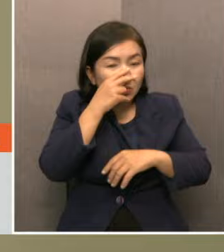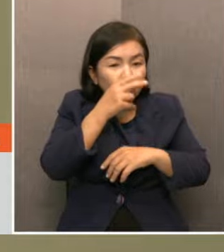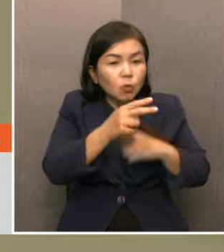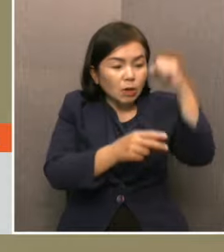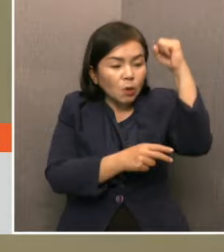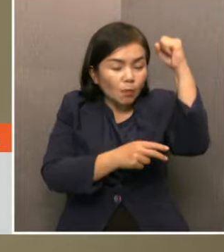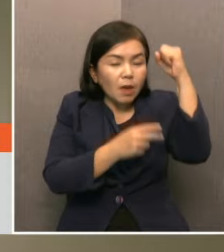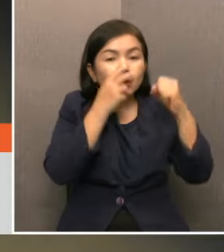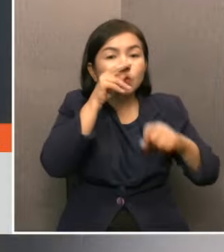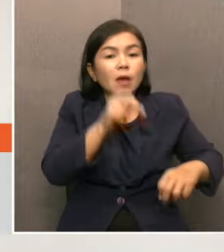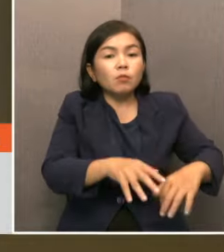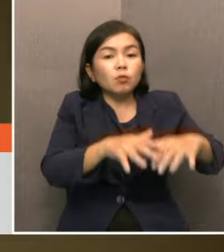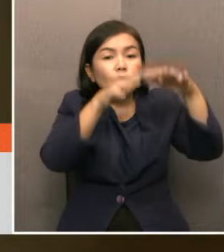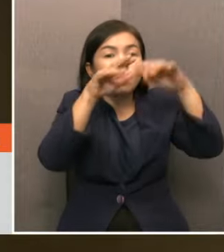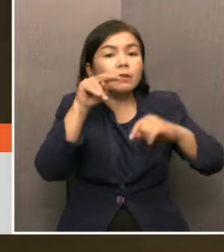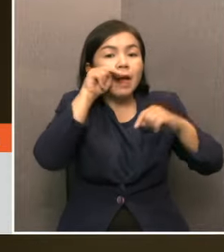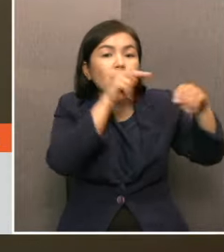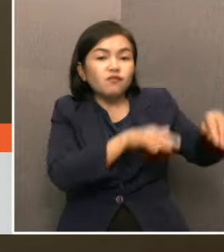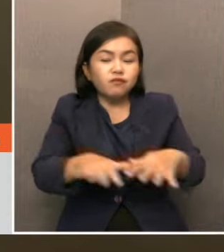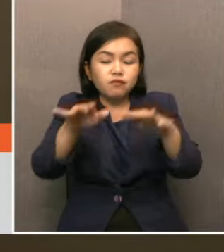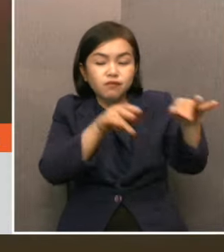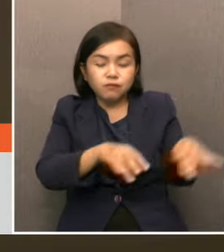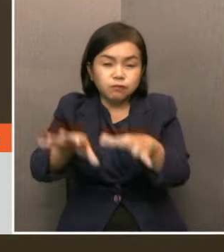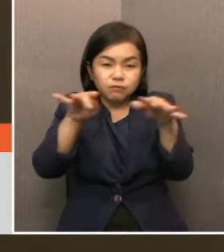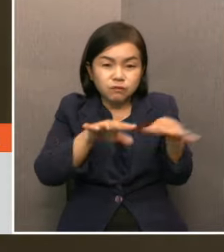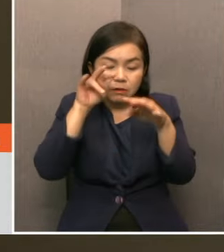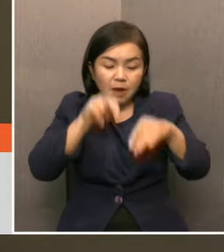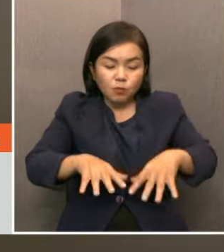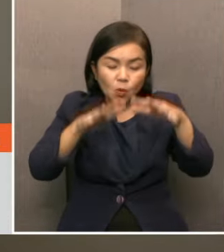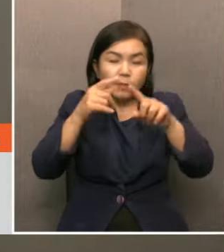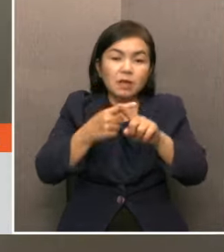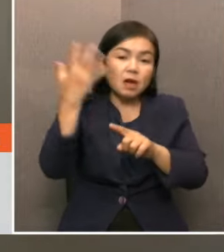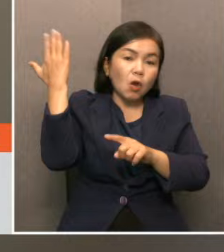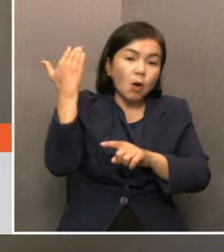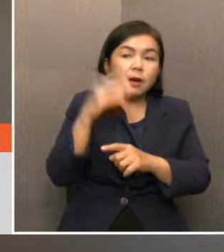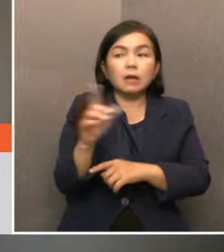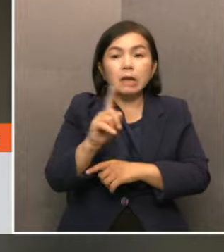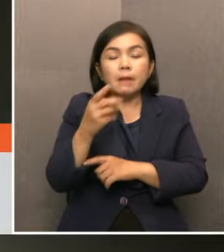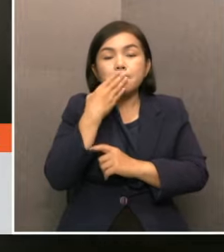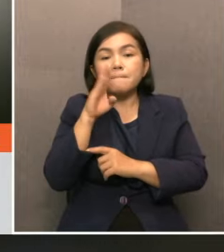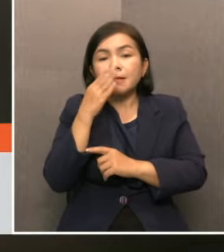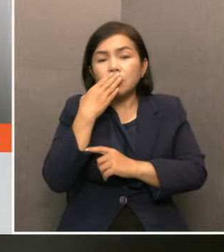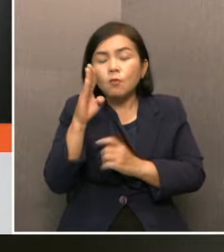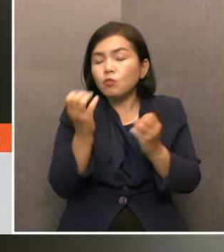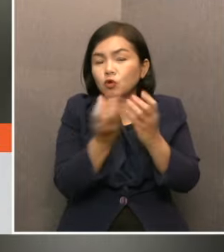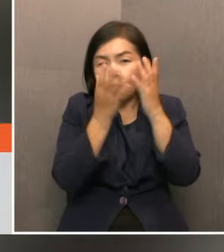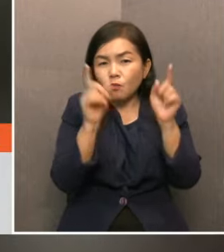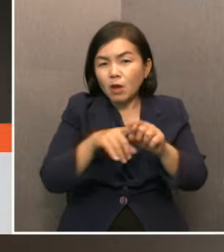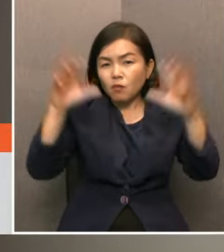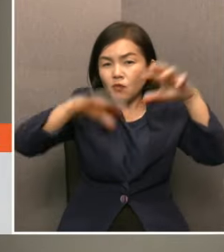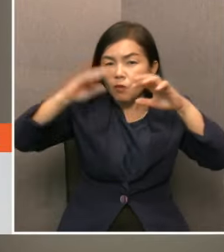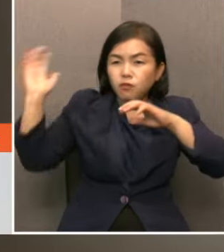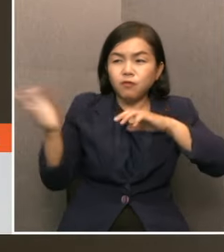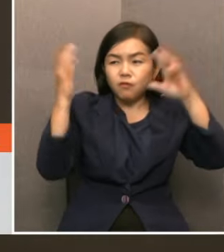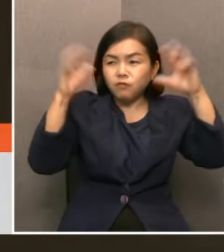เมล์ท่ามกลางกระแสน้ำที่ไหลรุนแรงเมื่อเดือนที่แล้วบราซิลเพิ่งเจอกับพายุฝนรุนแรงค่ะ่าชีวิตผู้คนไป